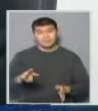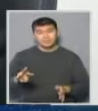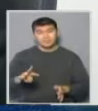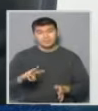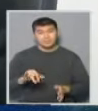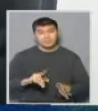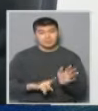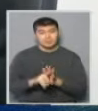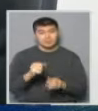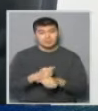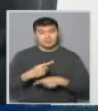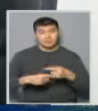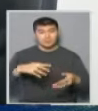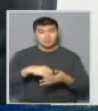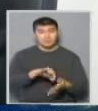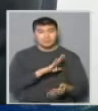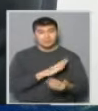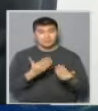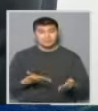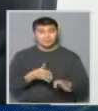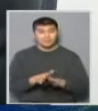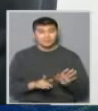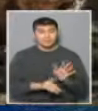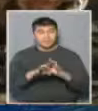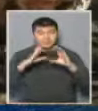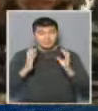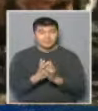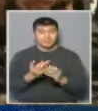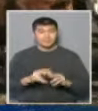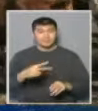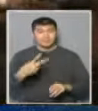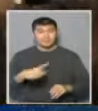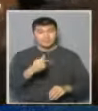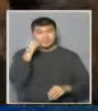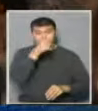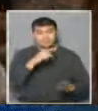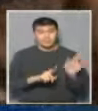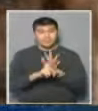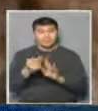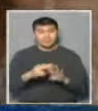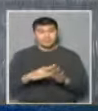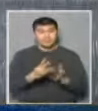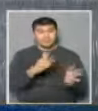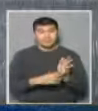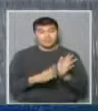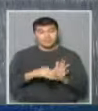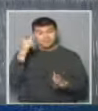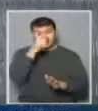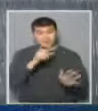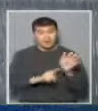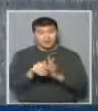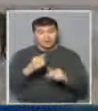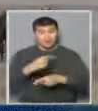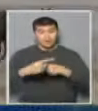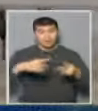1,700 жұмыс орындарын сақталды. 2021 жылдың 2-90 жағдайы бойынша жалпы